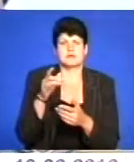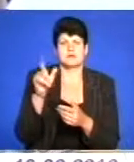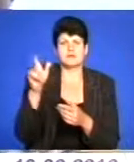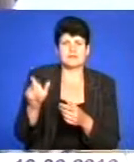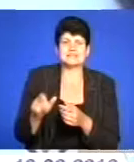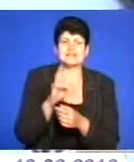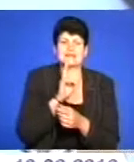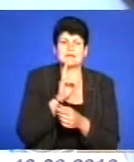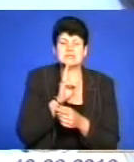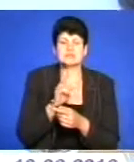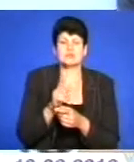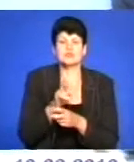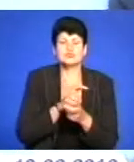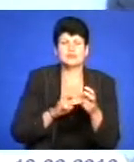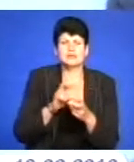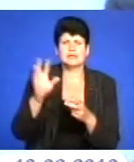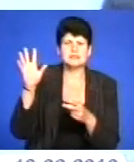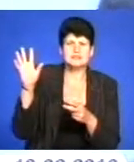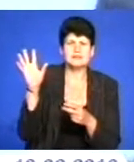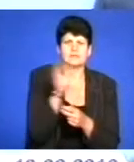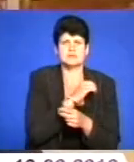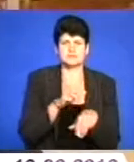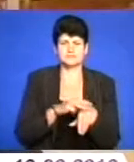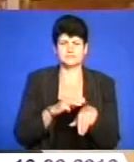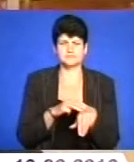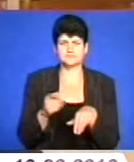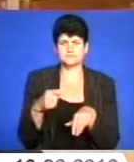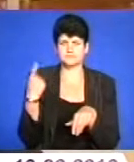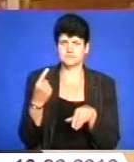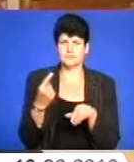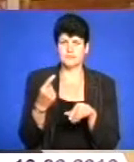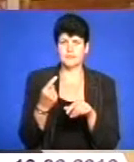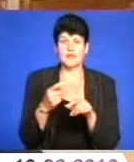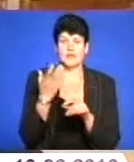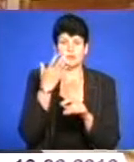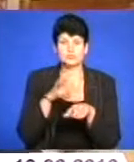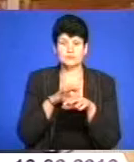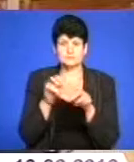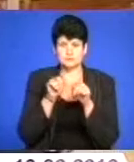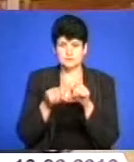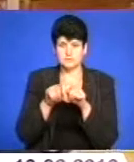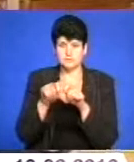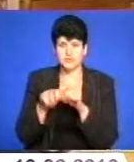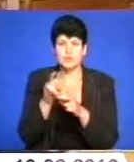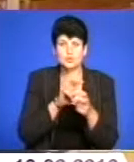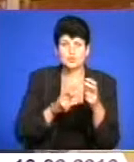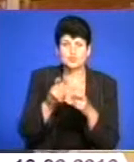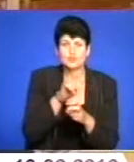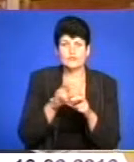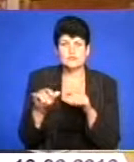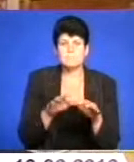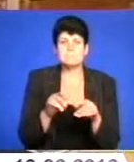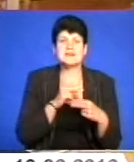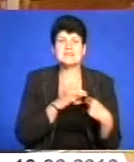пошуки вбивць були задіяні всі оперативні підрозділи Тернопільщини. В ході проведення слідчих дій та оперативно-розшукових заходів